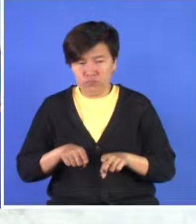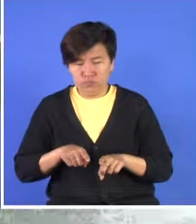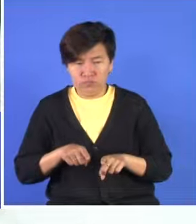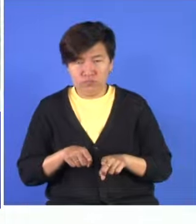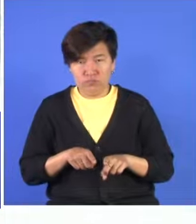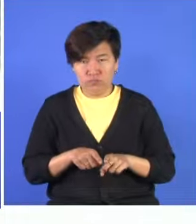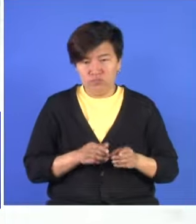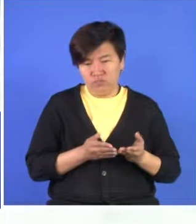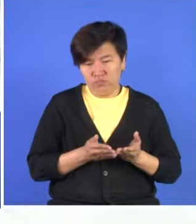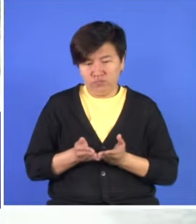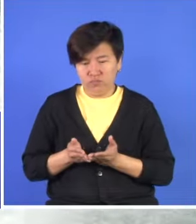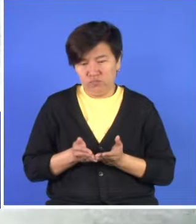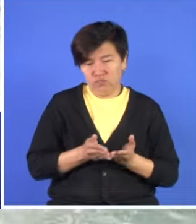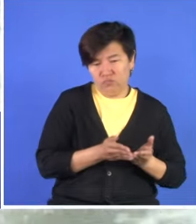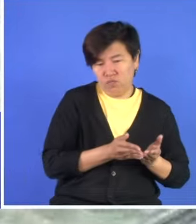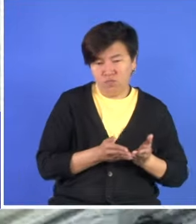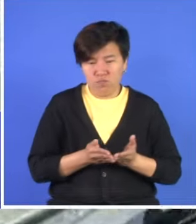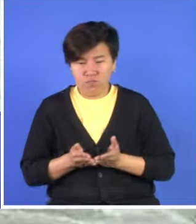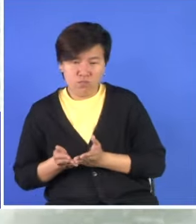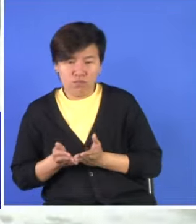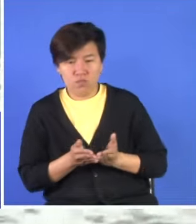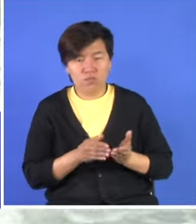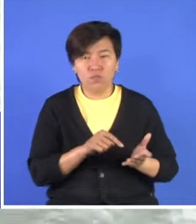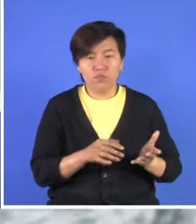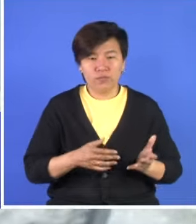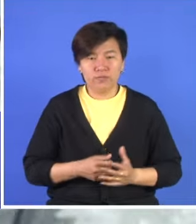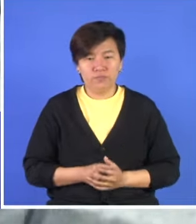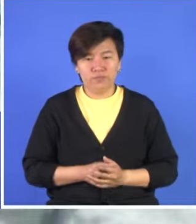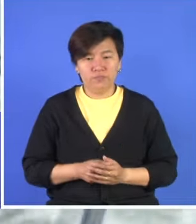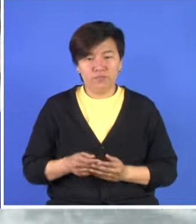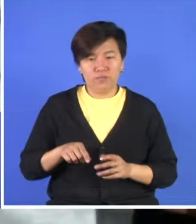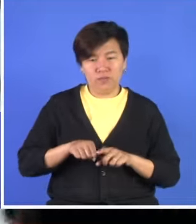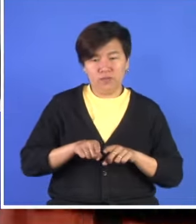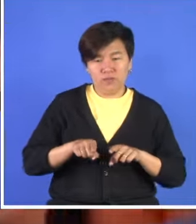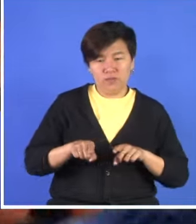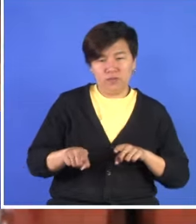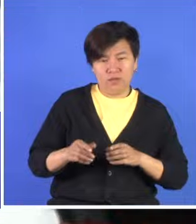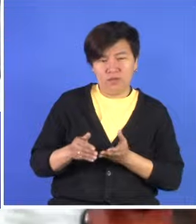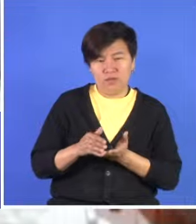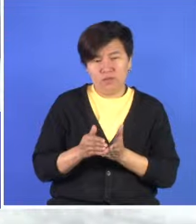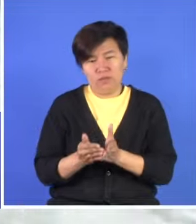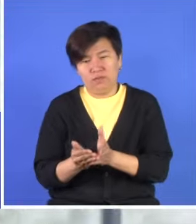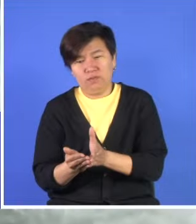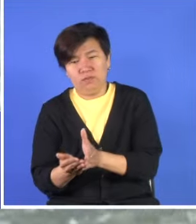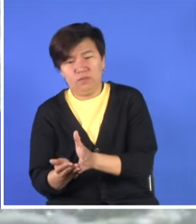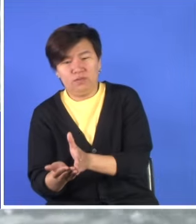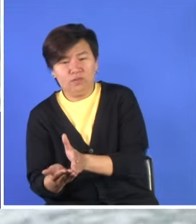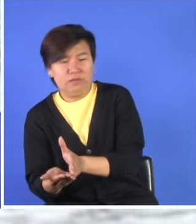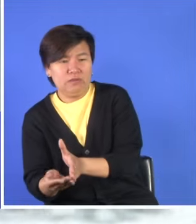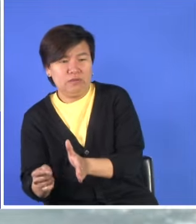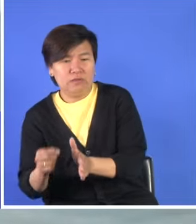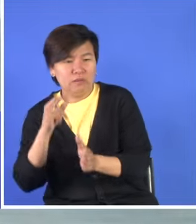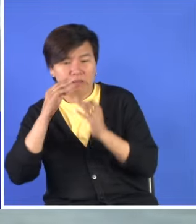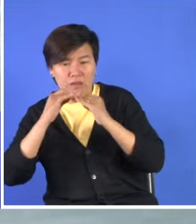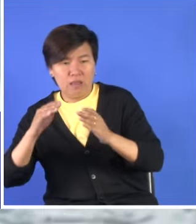าว1ใน30ลำของกลุ่มคาดหอยเถื่อนปรากฏว่าเรือของกลุ่มดังกล่าวได้เสียการทรงตัวเอียงเลยเนี่ยเกือบจะล่มแล้วนะ